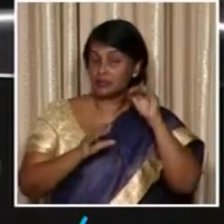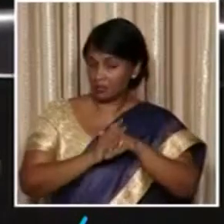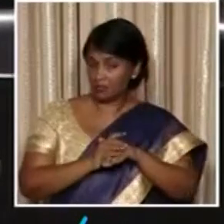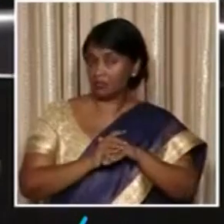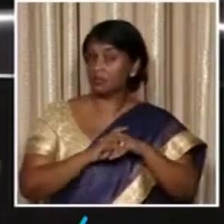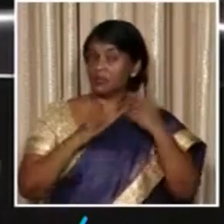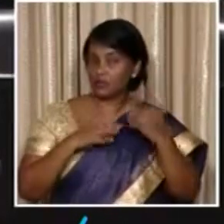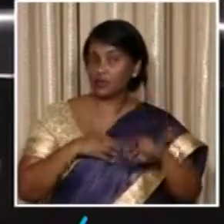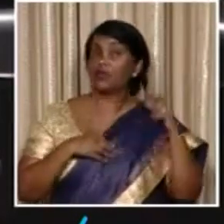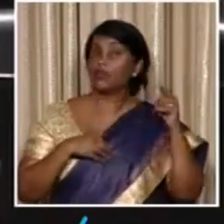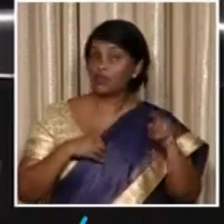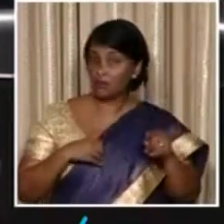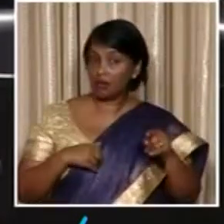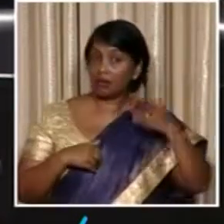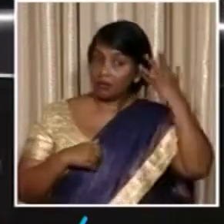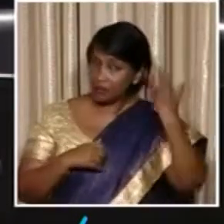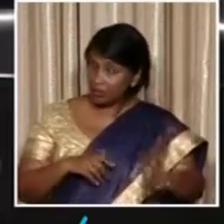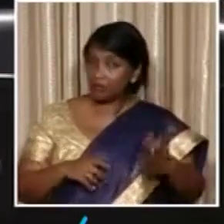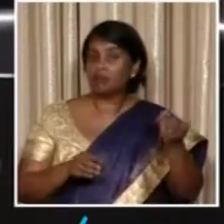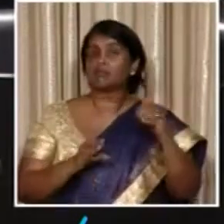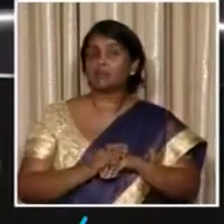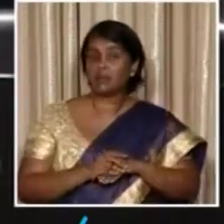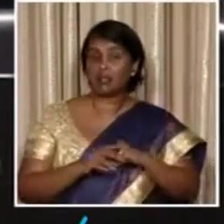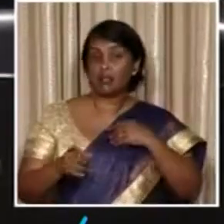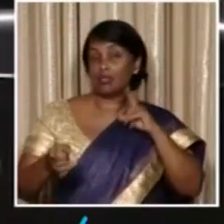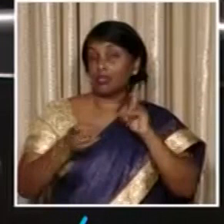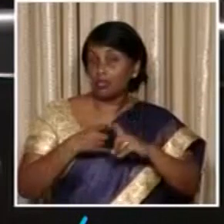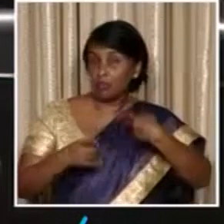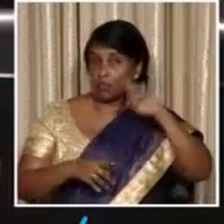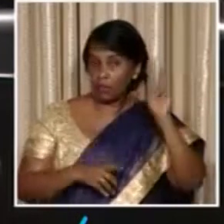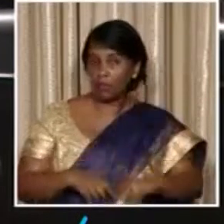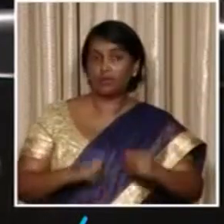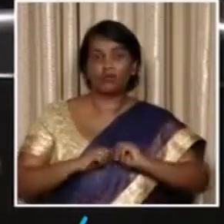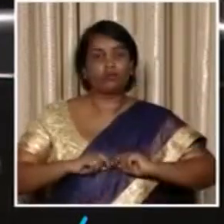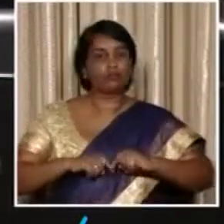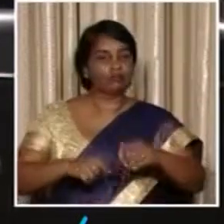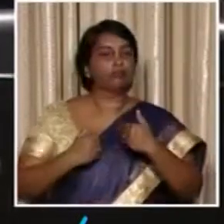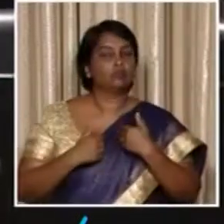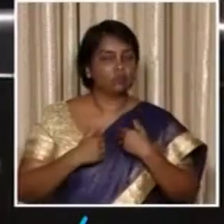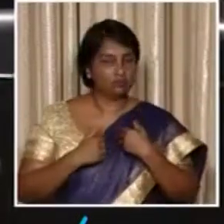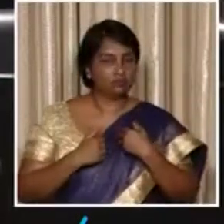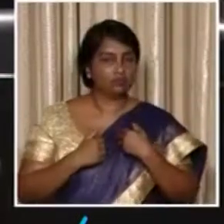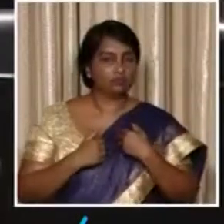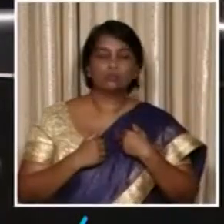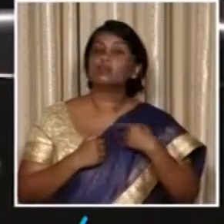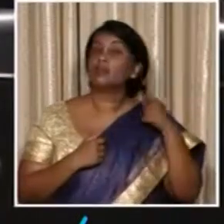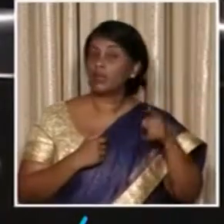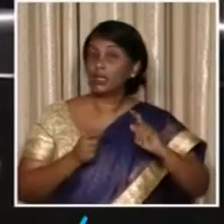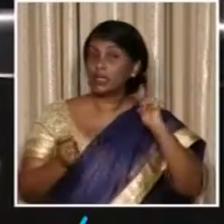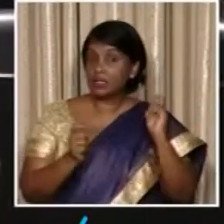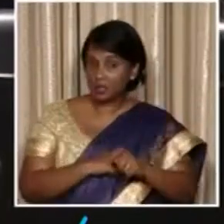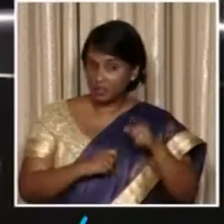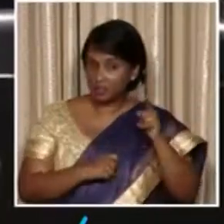හැටියට ඉඳලා එතුමාගේ මිය යාමත් එක්ක තරංග කරලා ආපු ගමනක් මේ අදටත් යන්නේ. සා අපි මේ ක්‍රිකට්